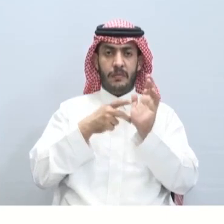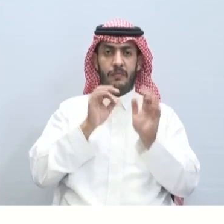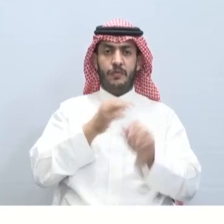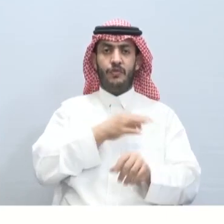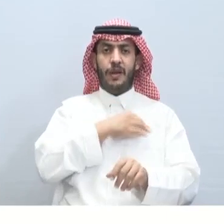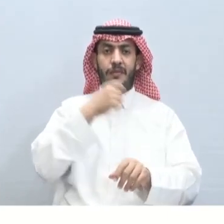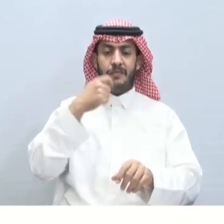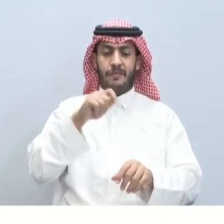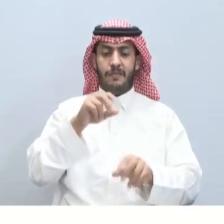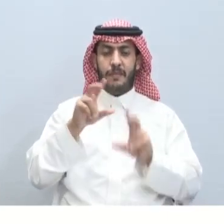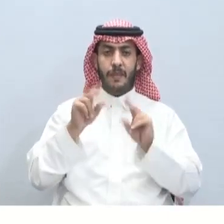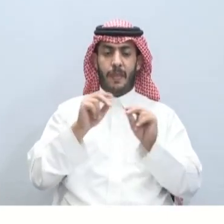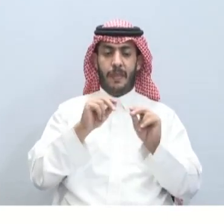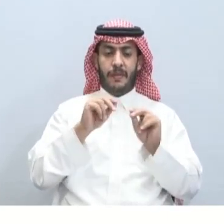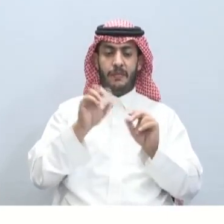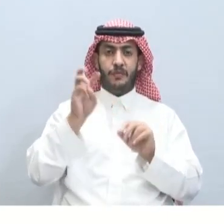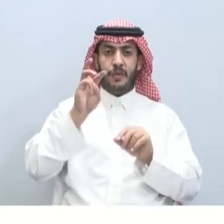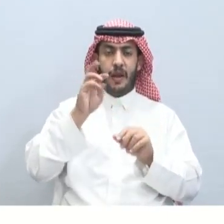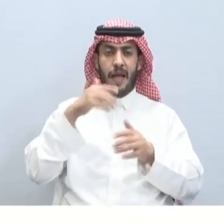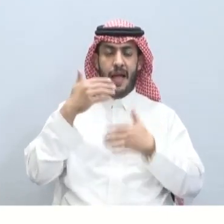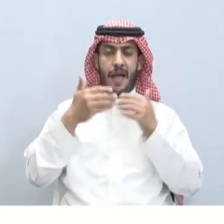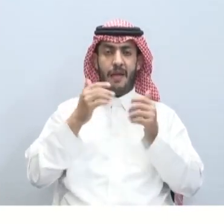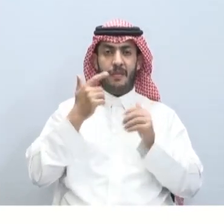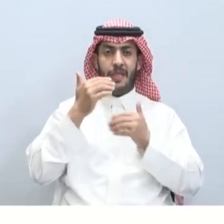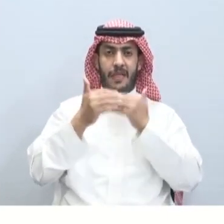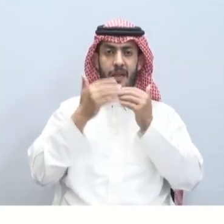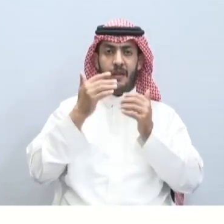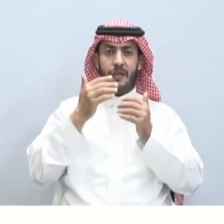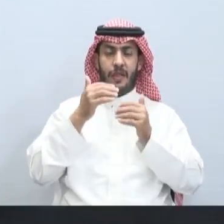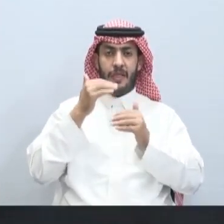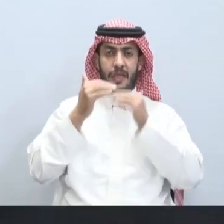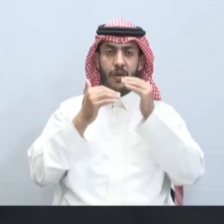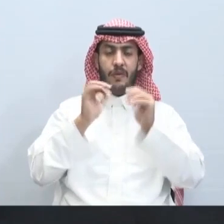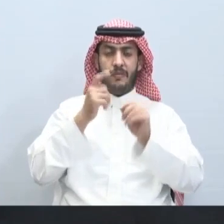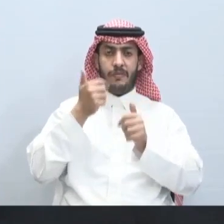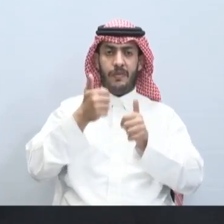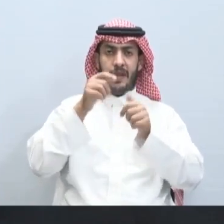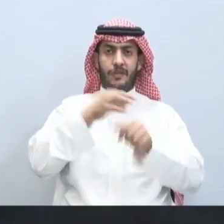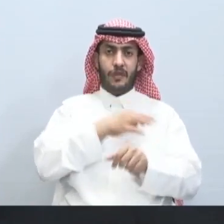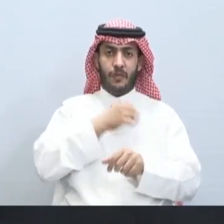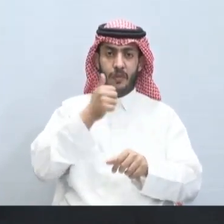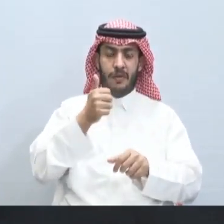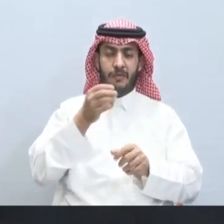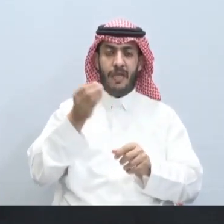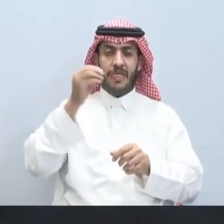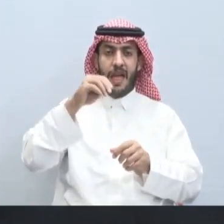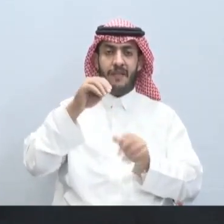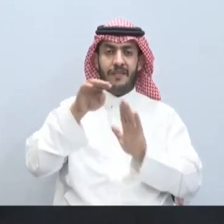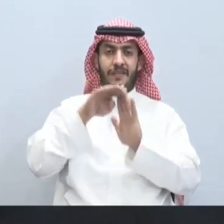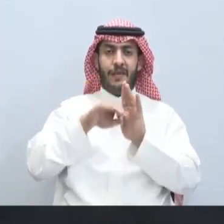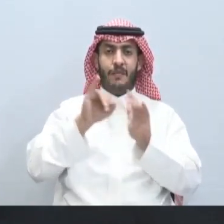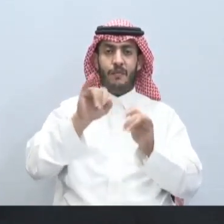التجربه لذلك كما ذكرنا الشركات تحاول ان تطور تجربه العميل تحاول ان تحسن التجربه تضيف مزايا